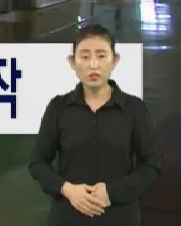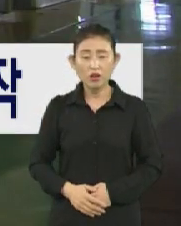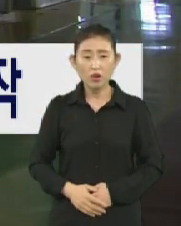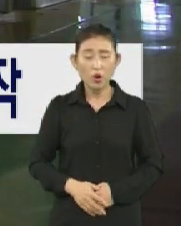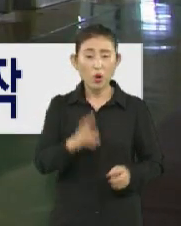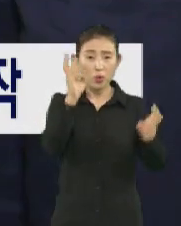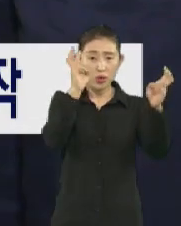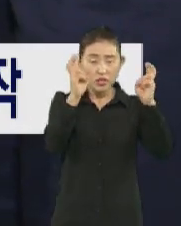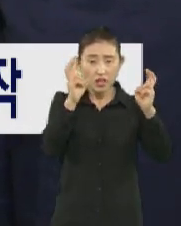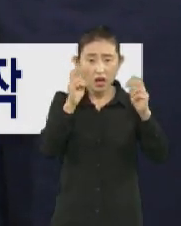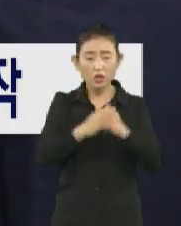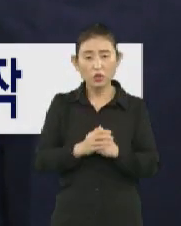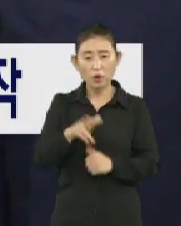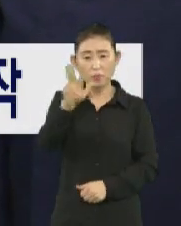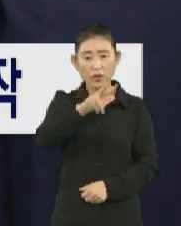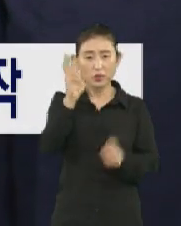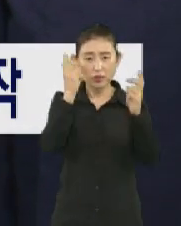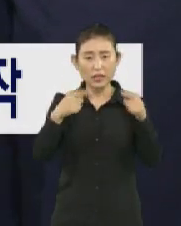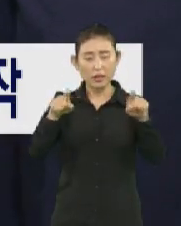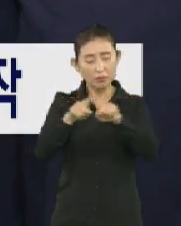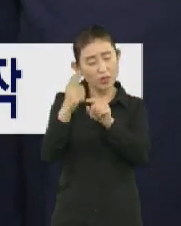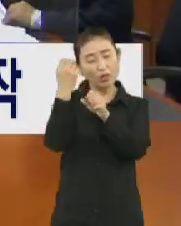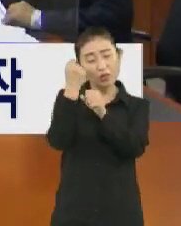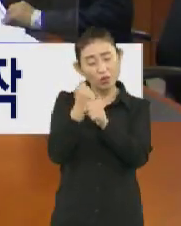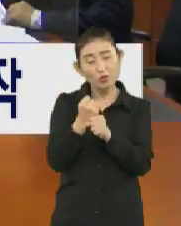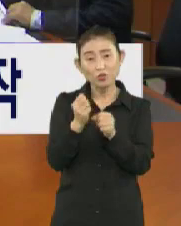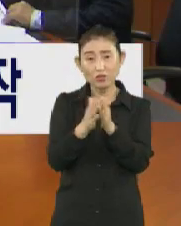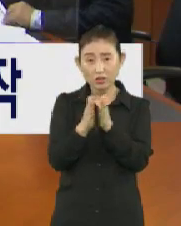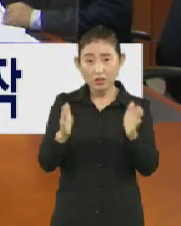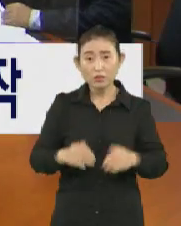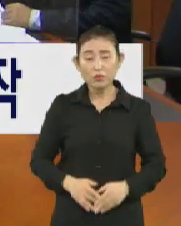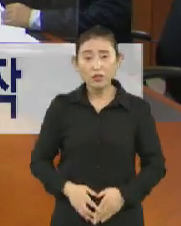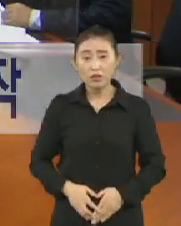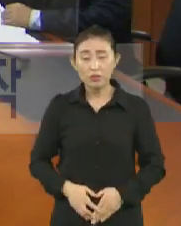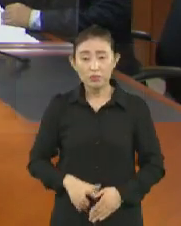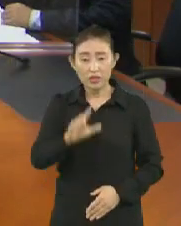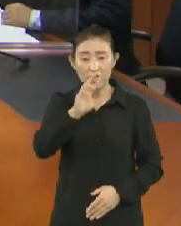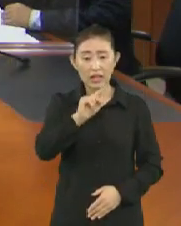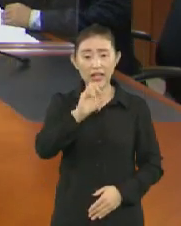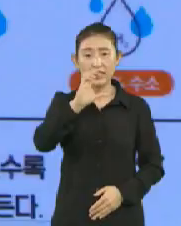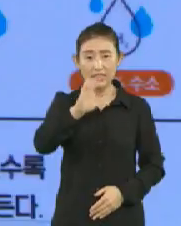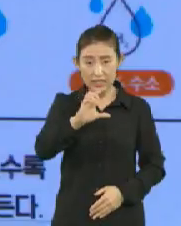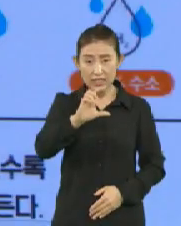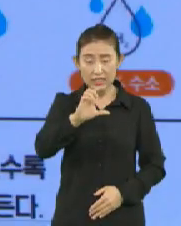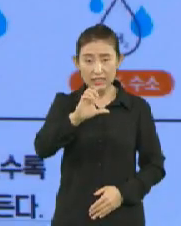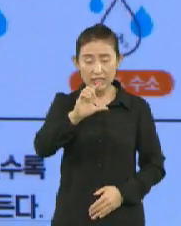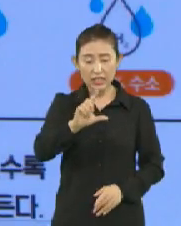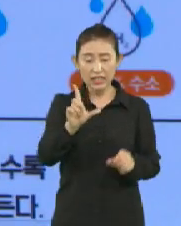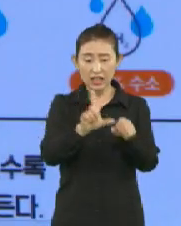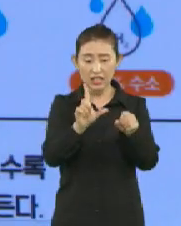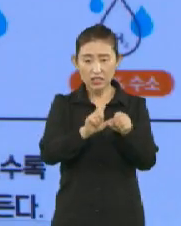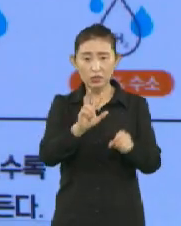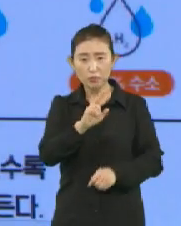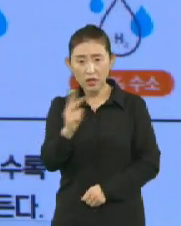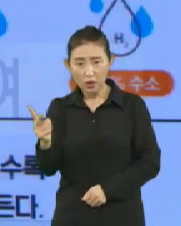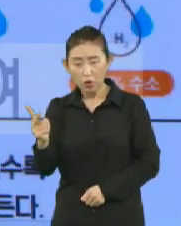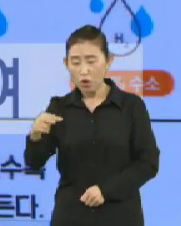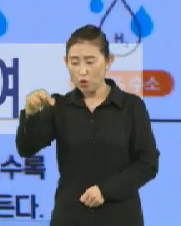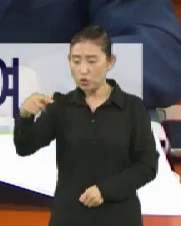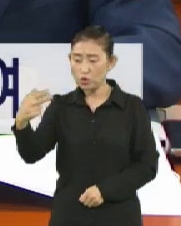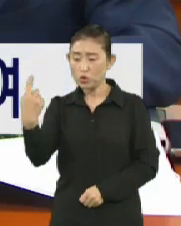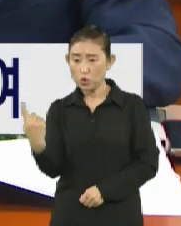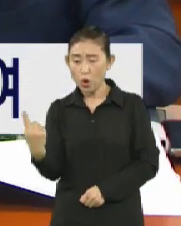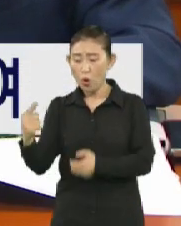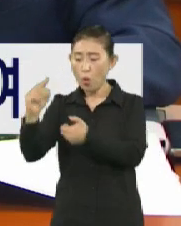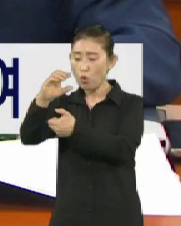발전회사와 기업이 손잡고 실증 연구에 들어갔습니다. 먼저 LNG를 활용하는 가스터빈을 개조한 뒤 청정에너지인